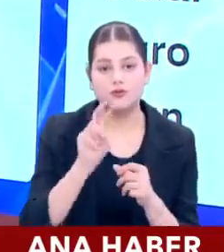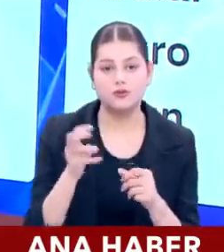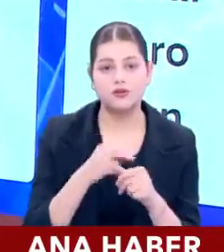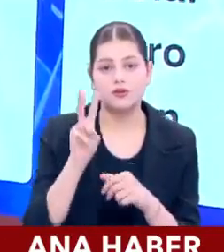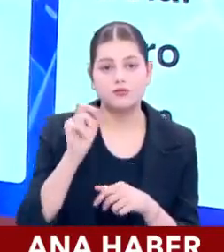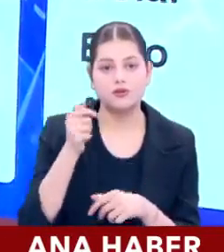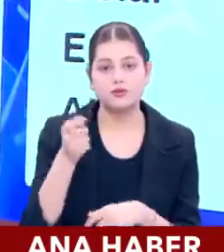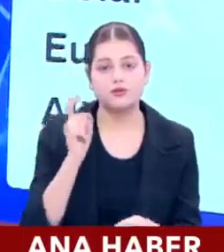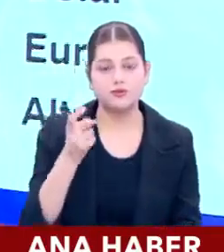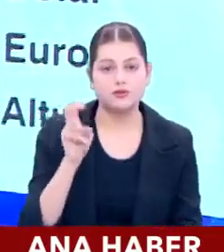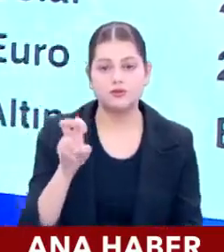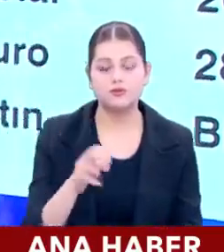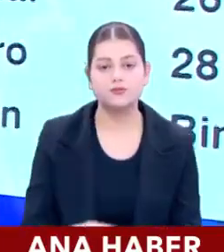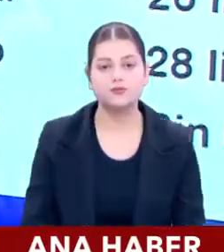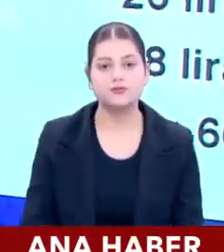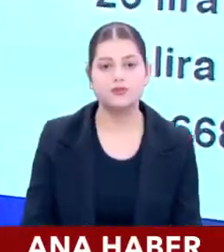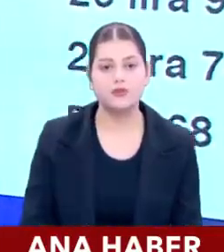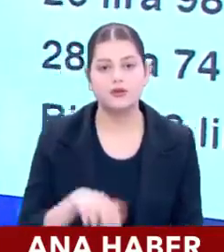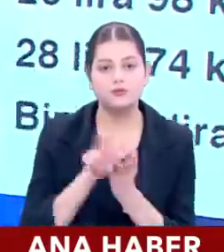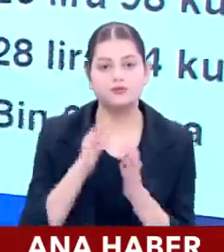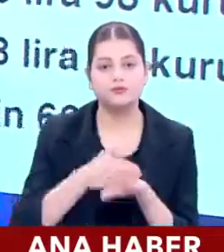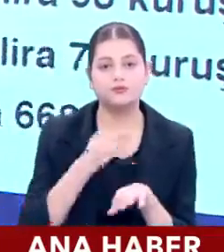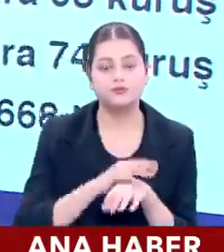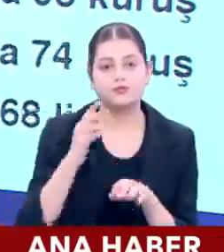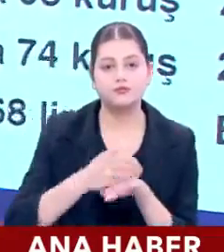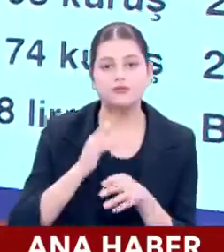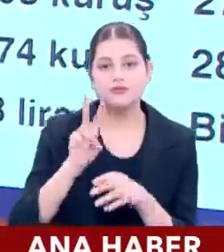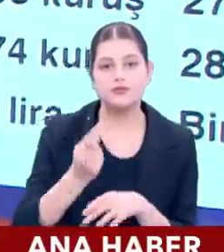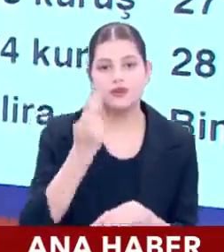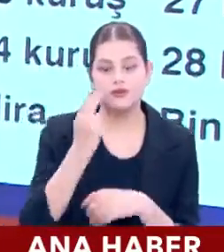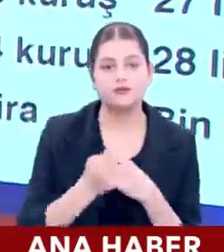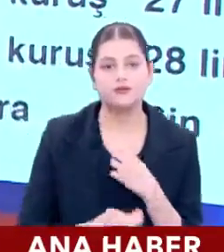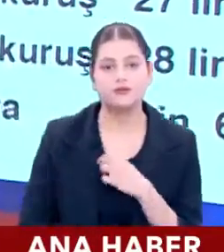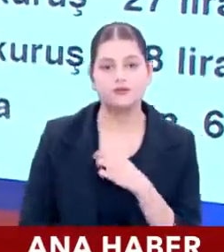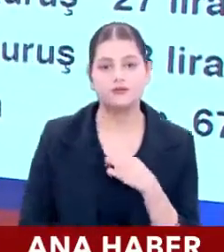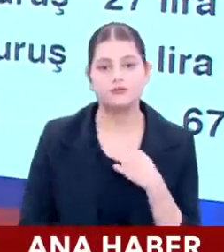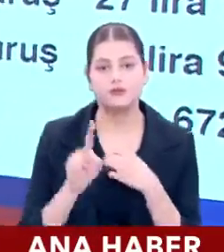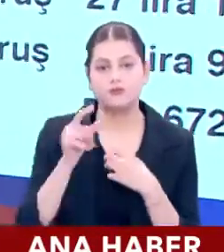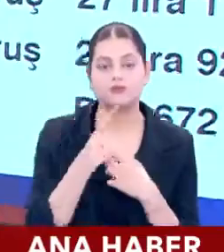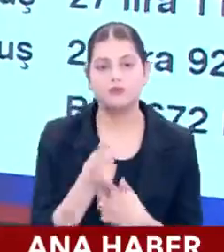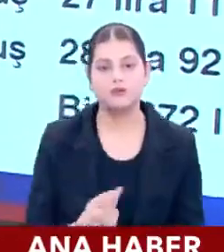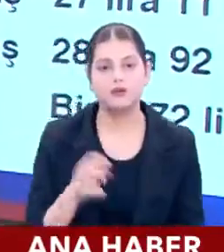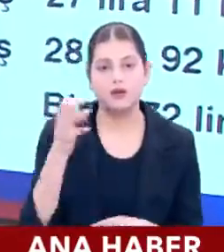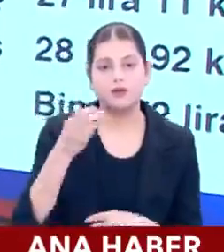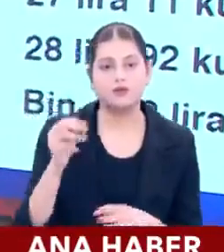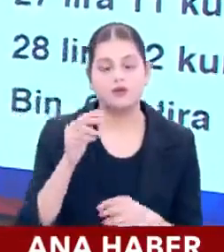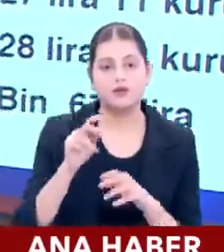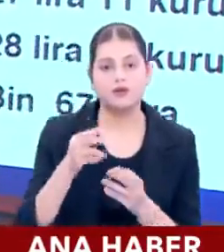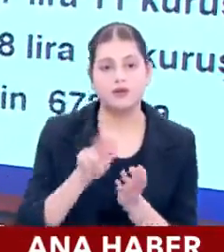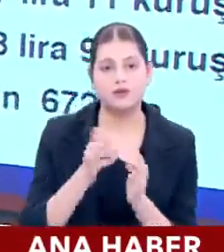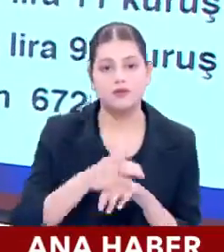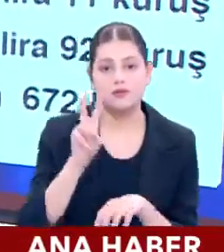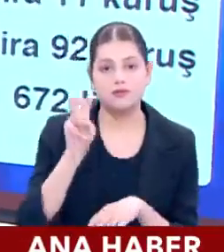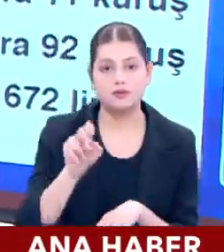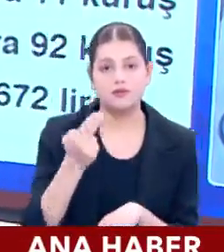26 lira 98 kuruş karar öncesi sonrası 27 lira 11 kuruş Euro karar öncesi